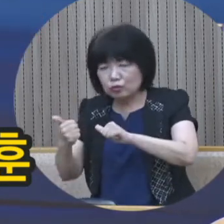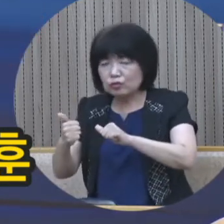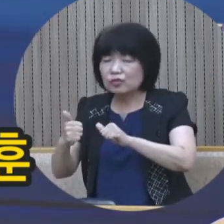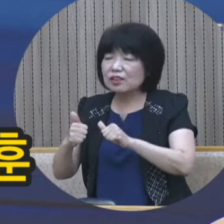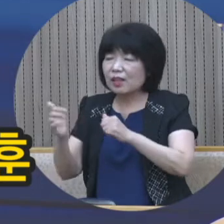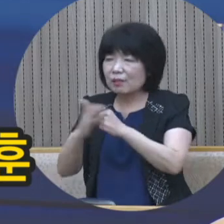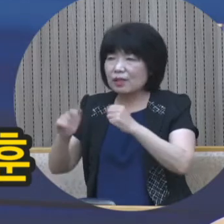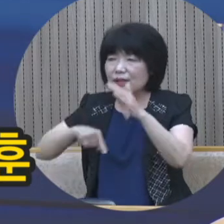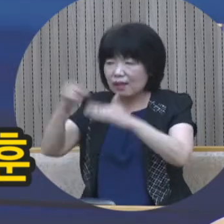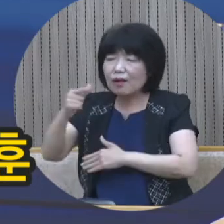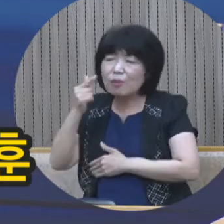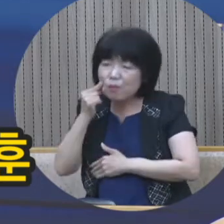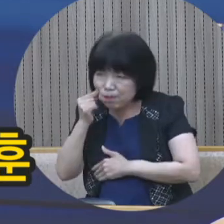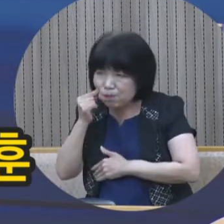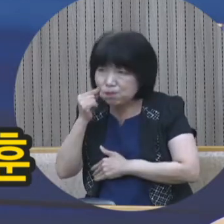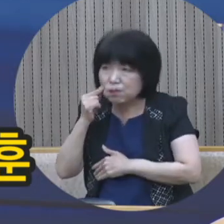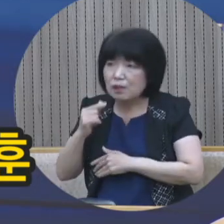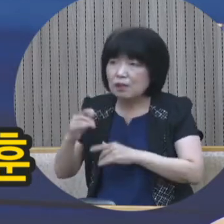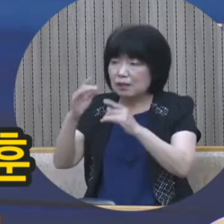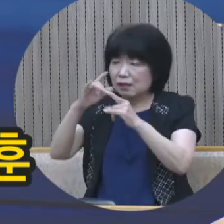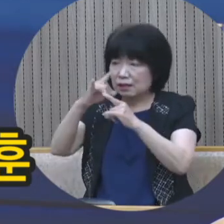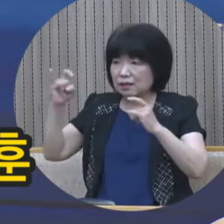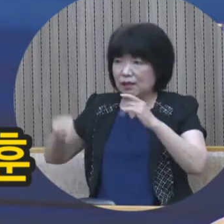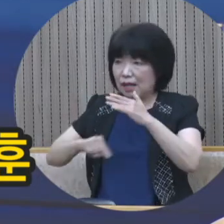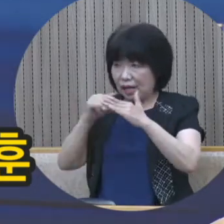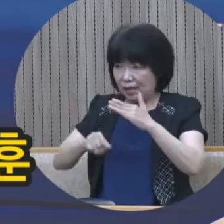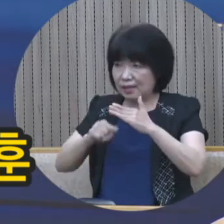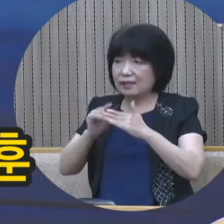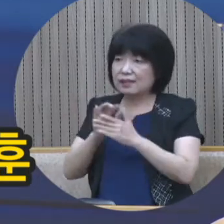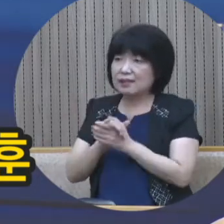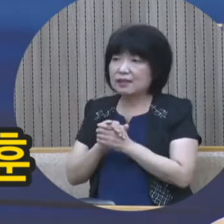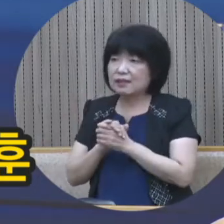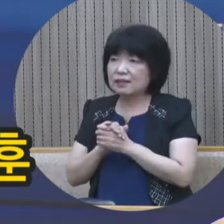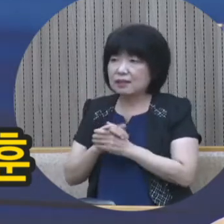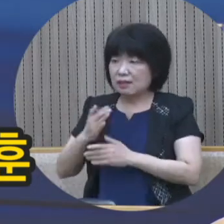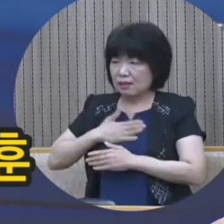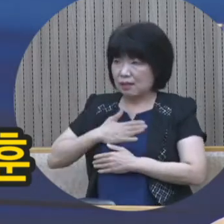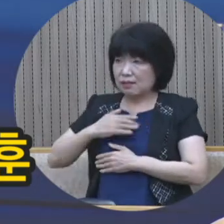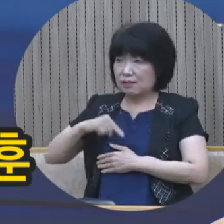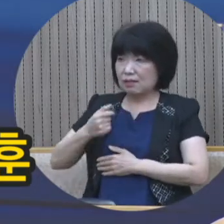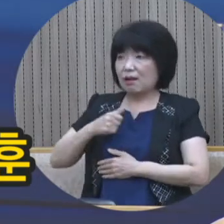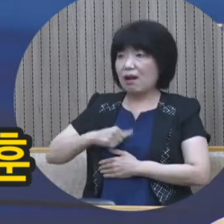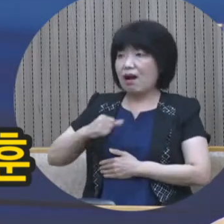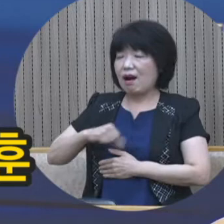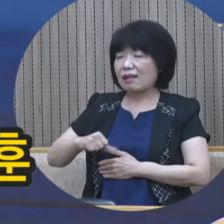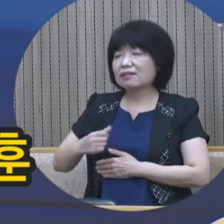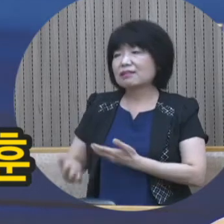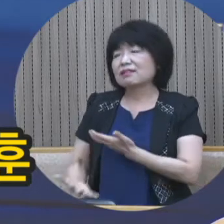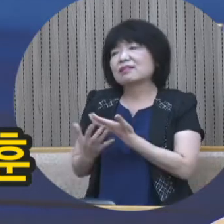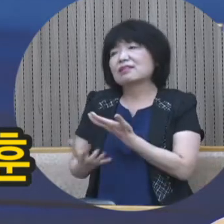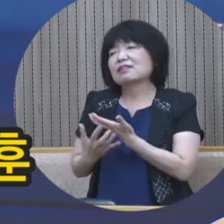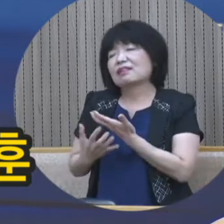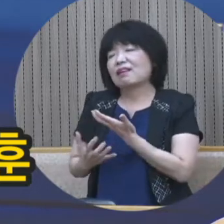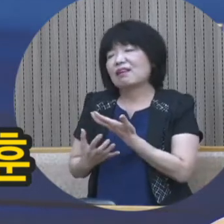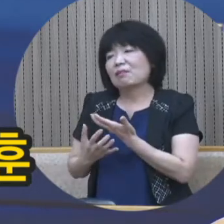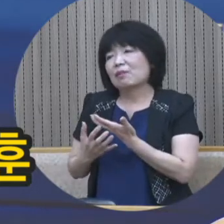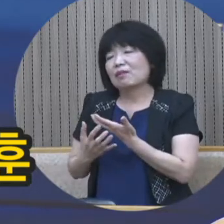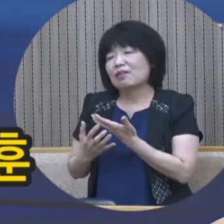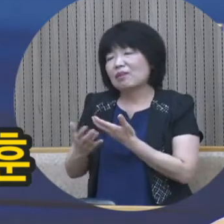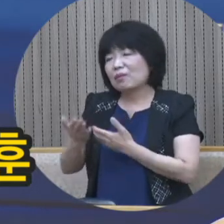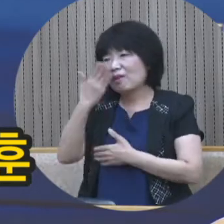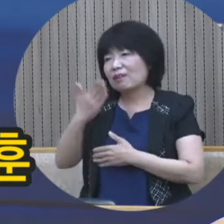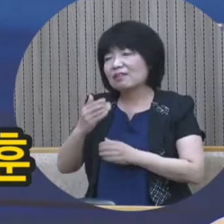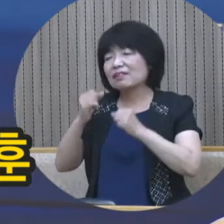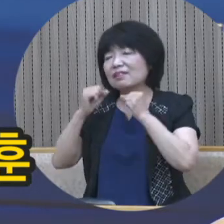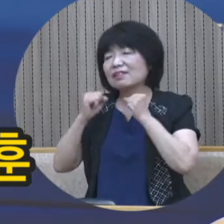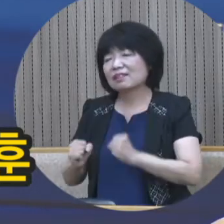못하고 그 안에서 자신들의 아이들을 삶아 먹어야 생명을 유지하는,